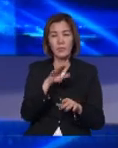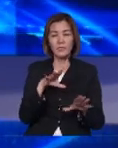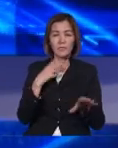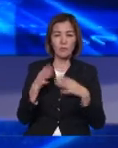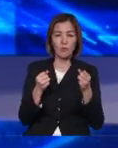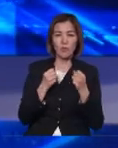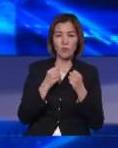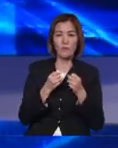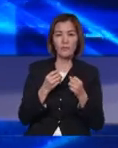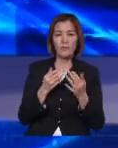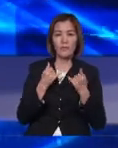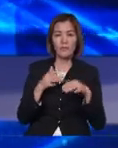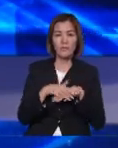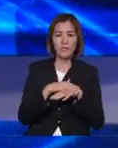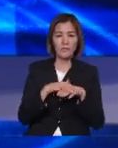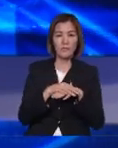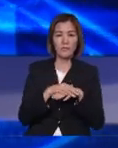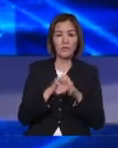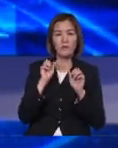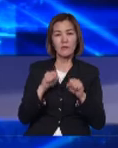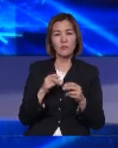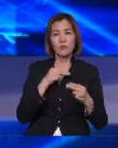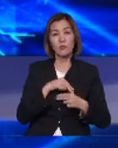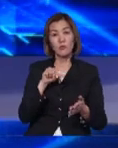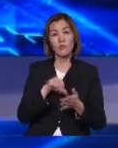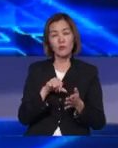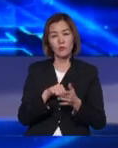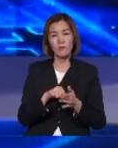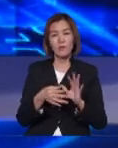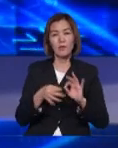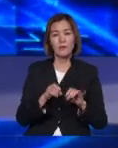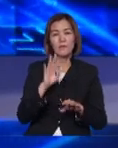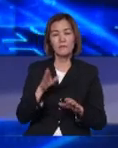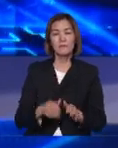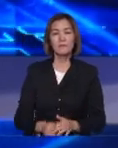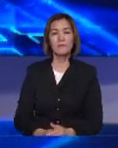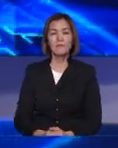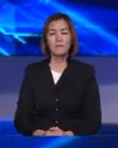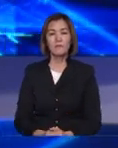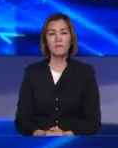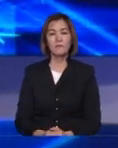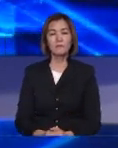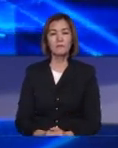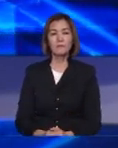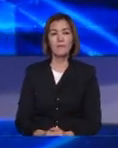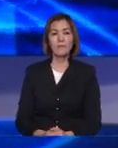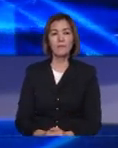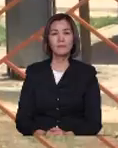заняться спортом, то для жителей Кобрлика возможность трудоустройства. Подробности в материале нашего